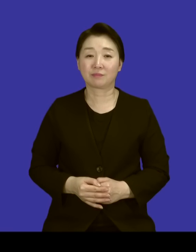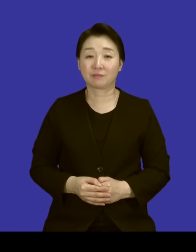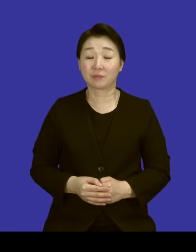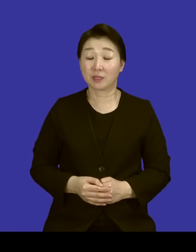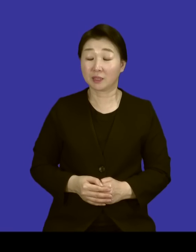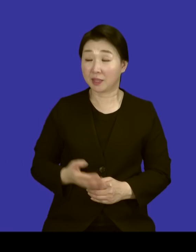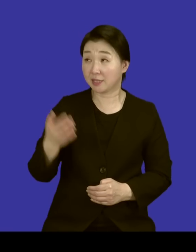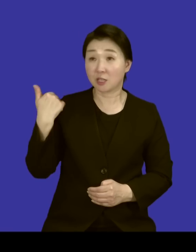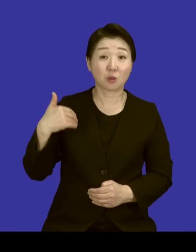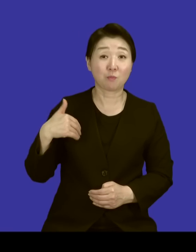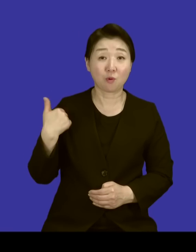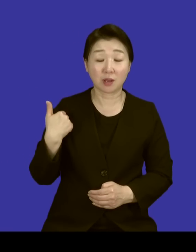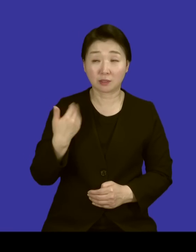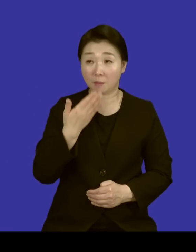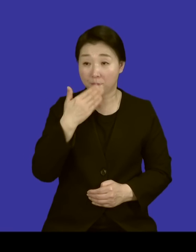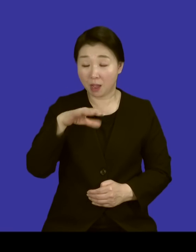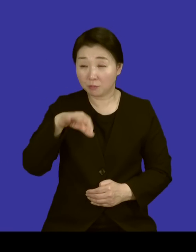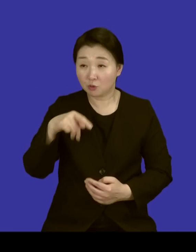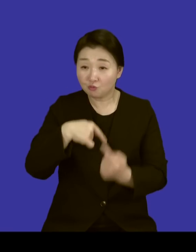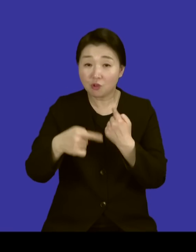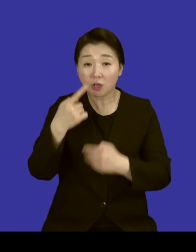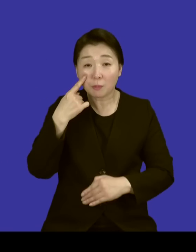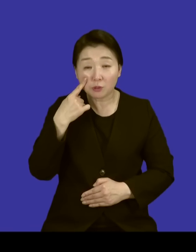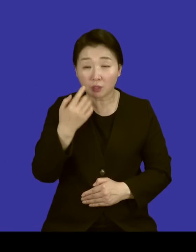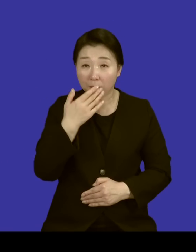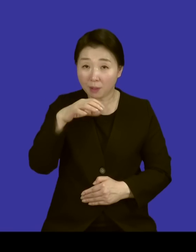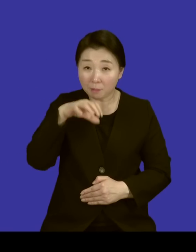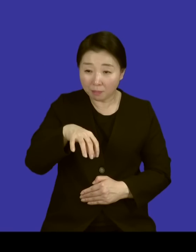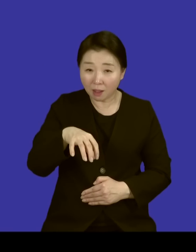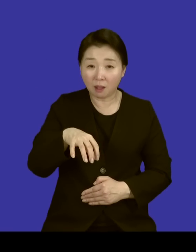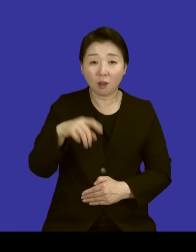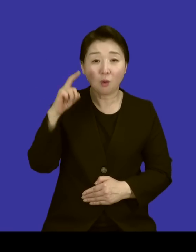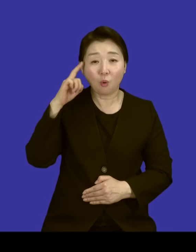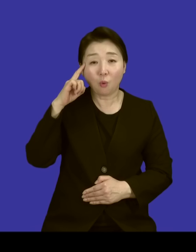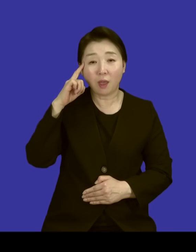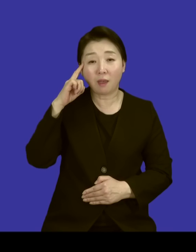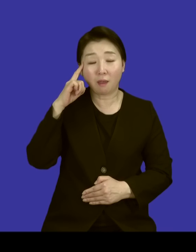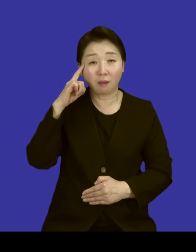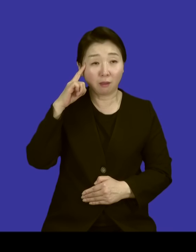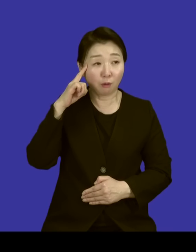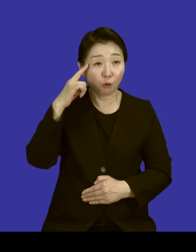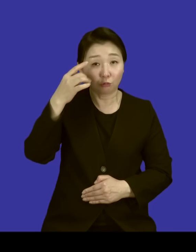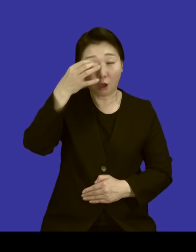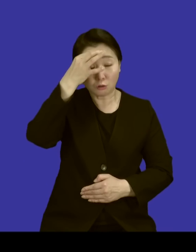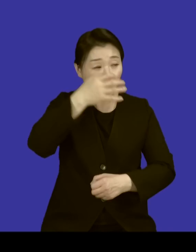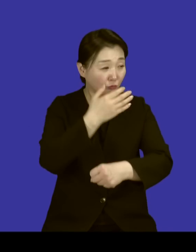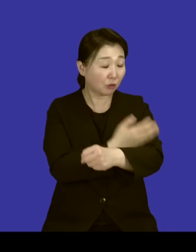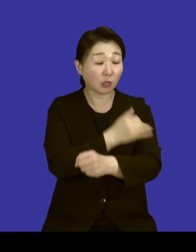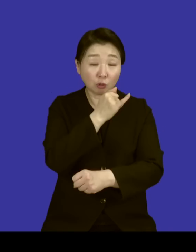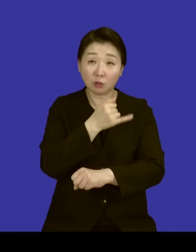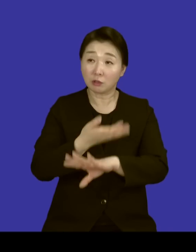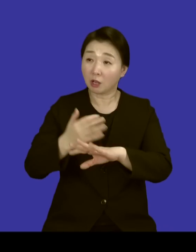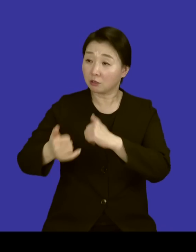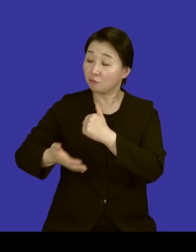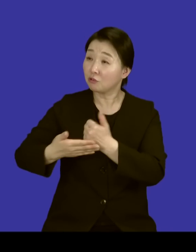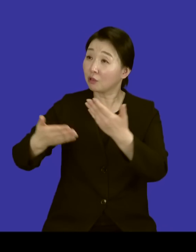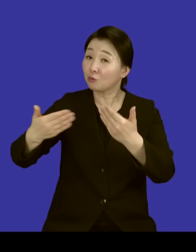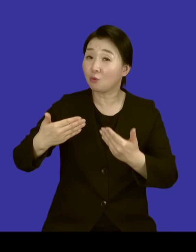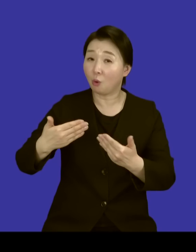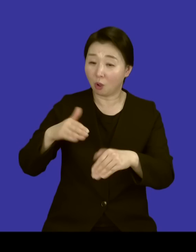전혀 몰랐죠. 이 밥집을 해보니까 제가 이 밥집에 상당한 재능이 있더라고요. 남들이 다 칭찬해요. 손도